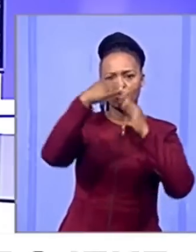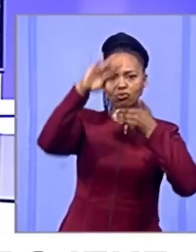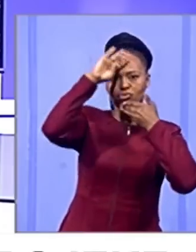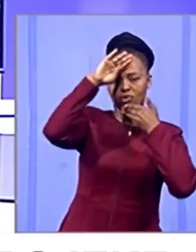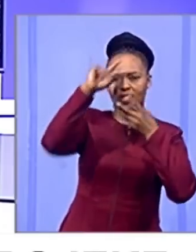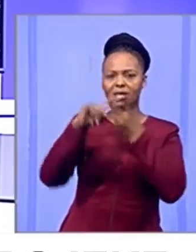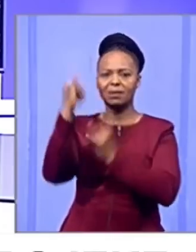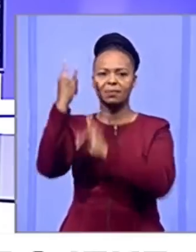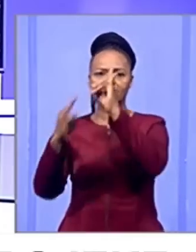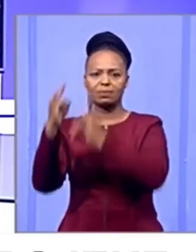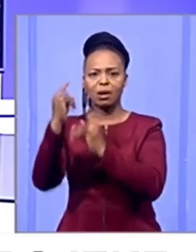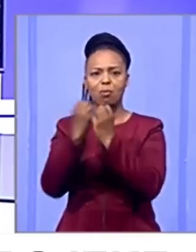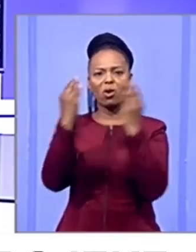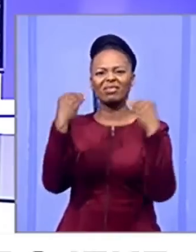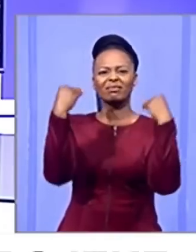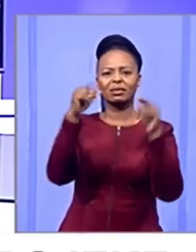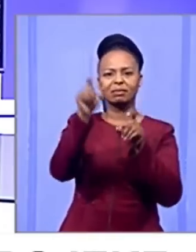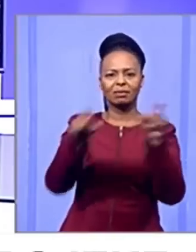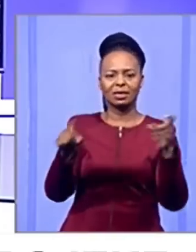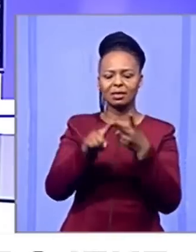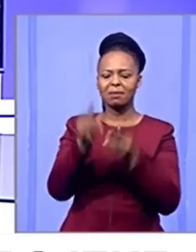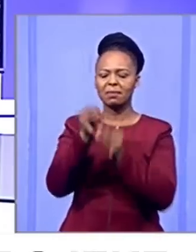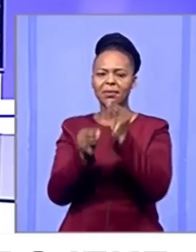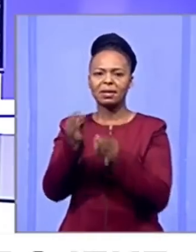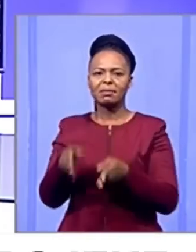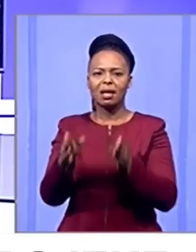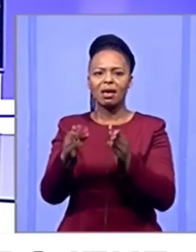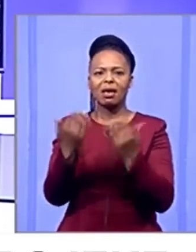beng dikgwebo le bašomiši ba ditsela.